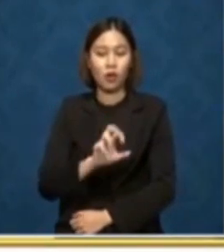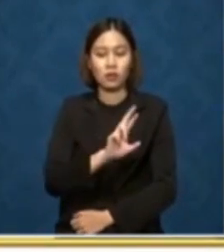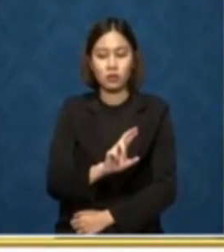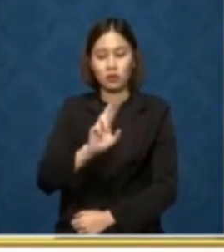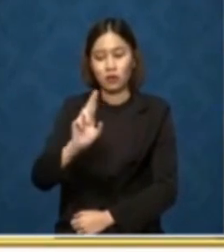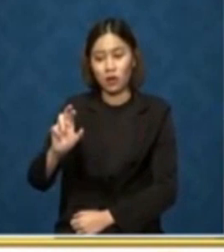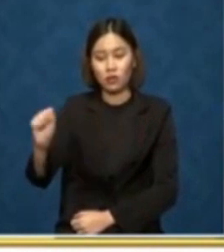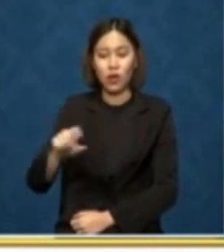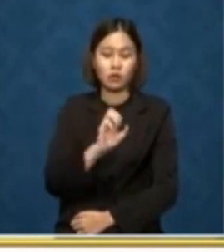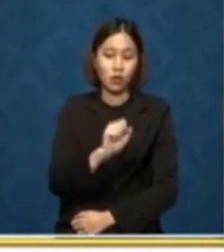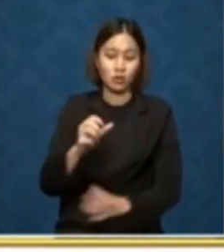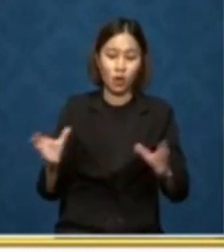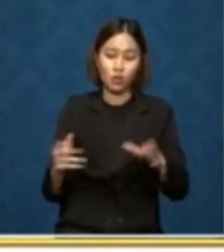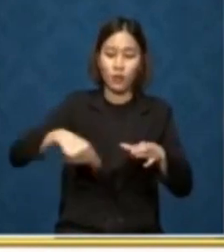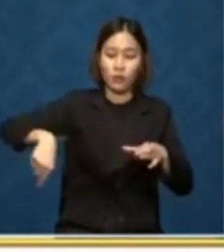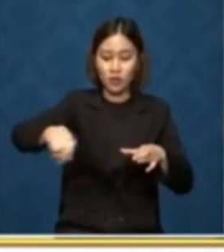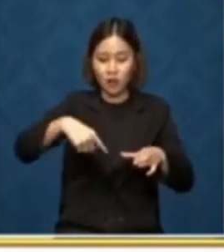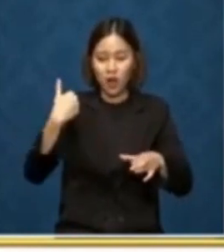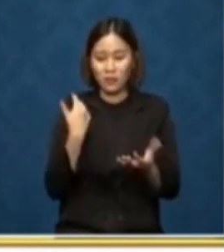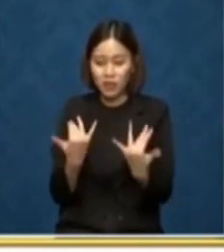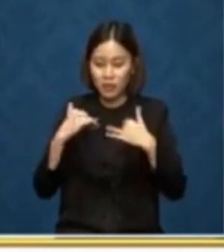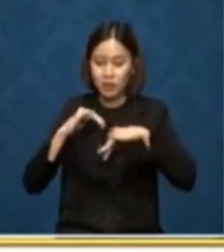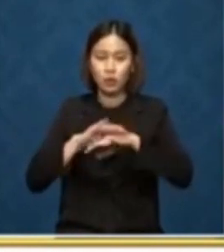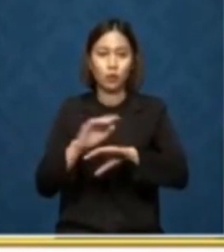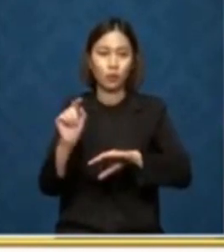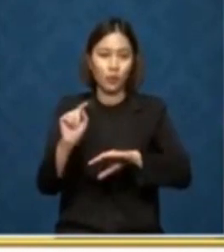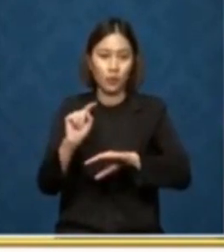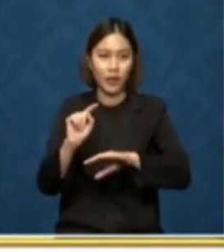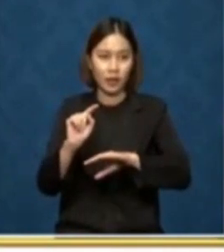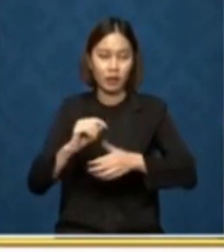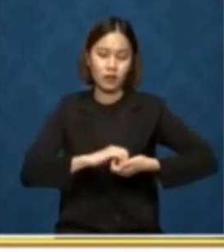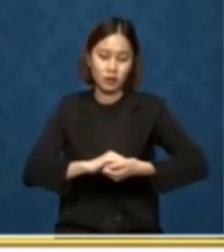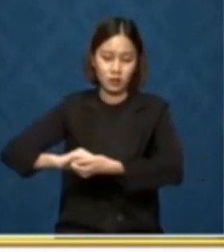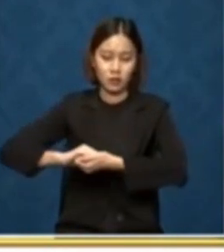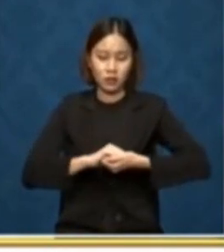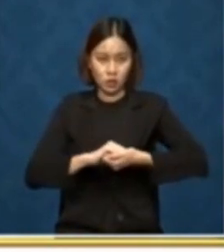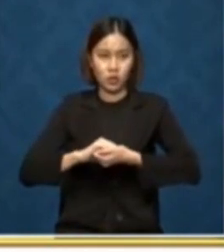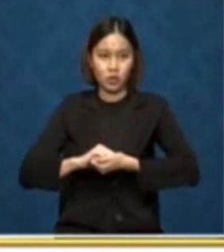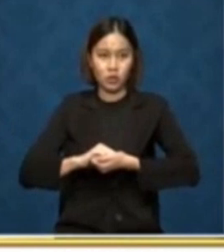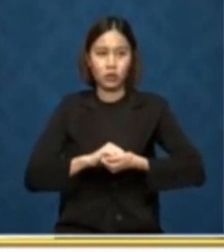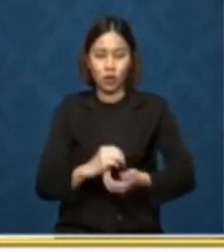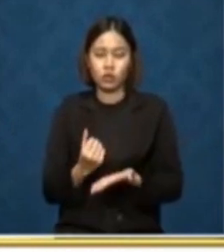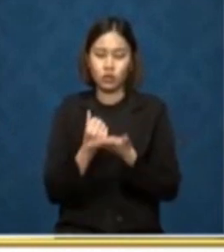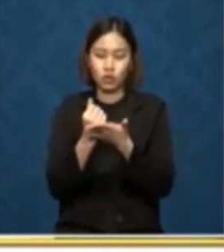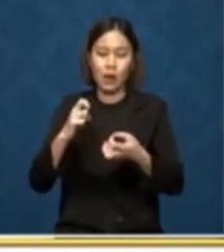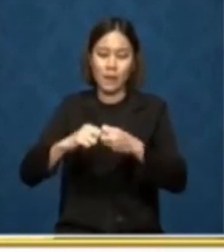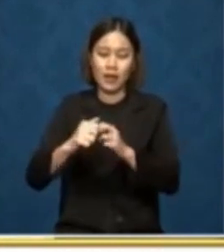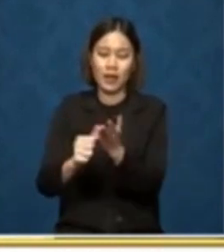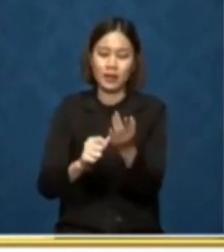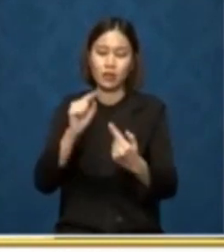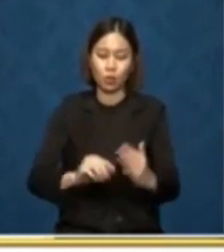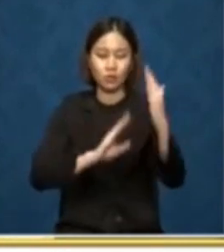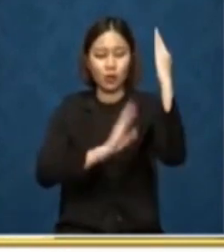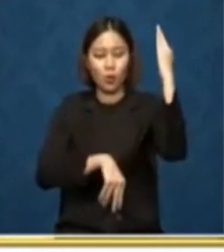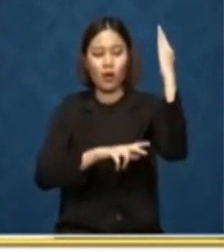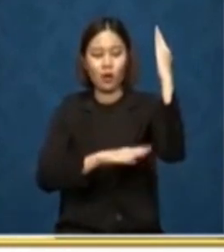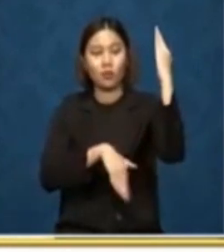ุุทื รัศดรแ่งนี้น่าจะได้มีส่วร่วมในการสร้สัทีภาพในการมีส่นในการแก้ไขปัหาจudi lessons complaints